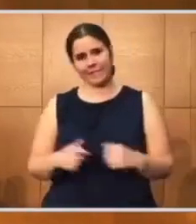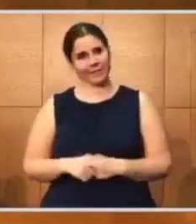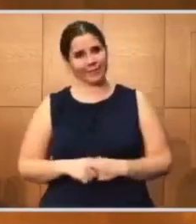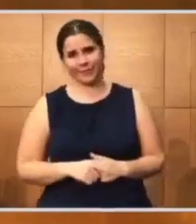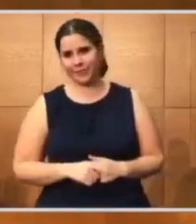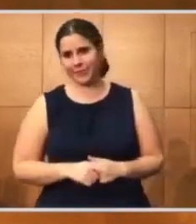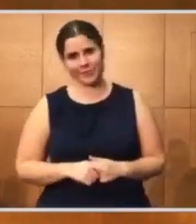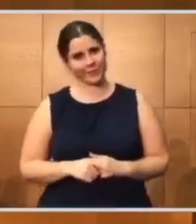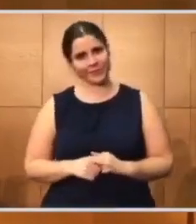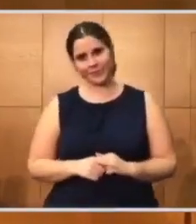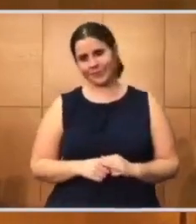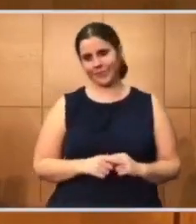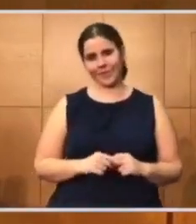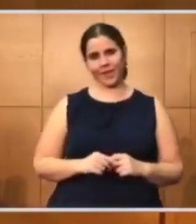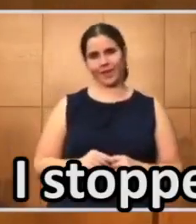Drahoš.